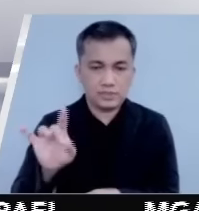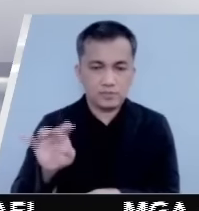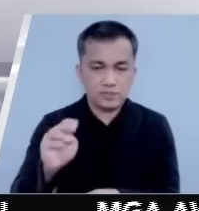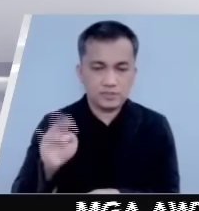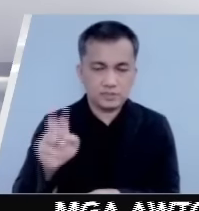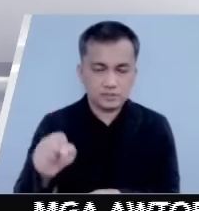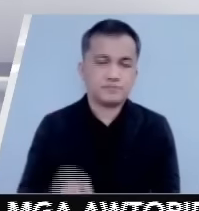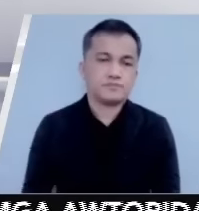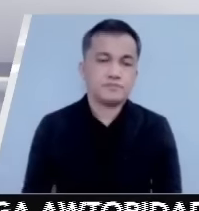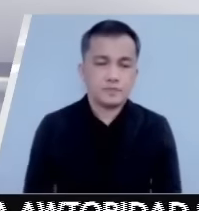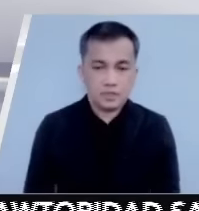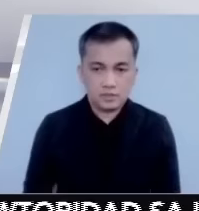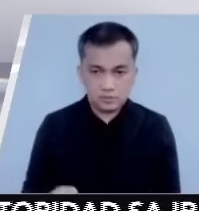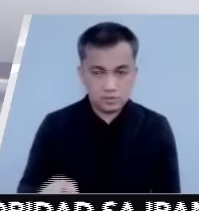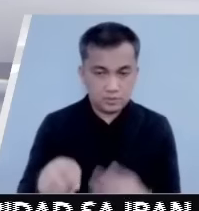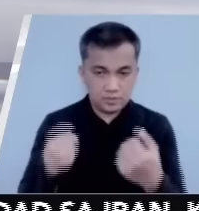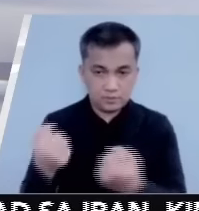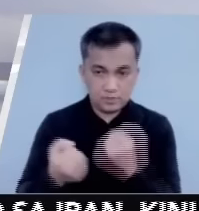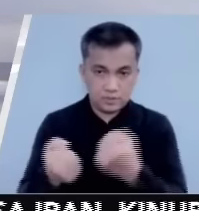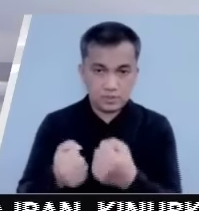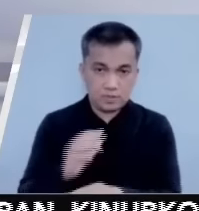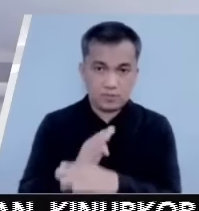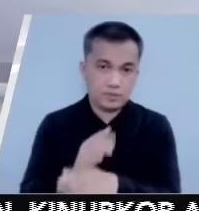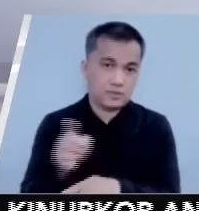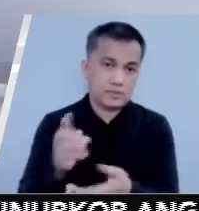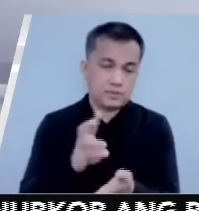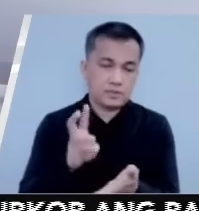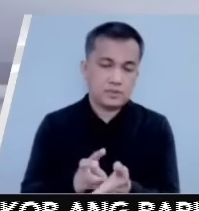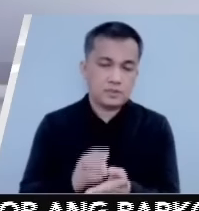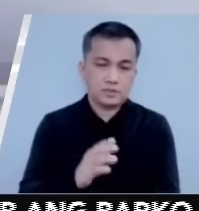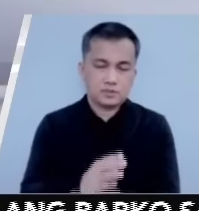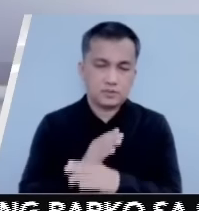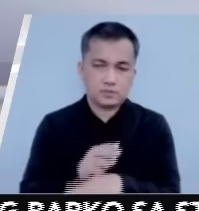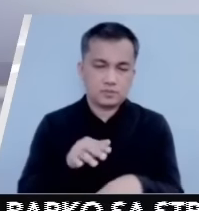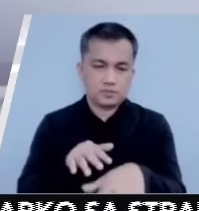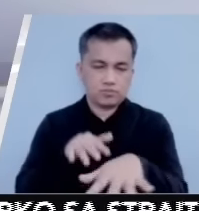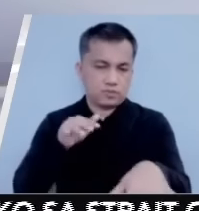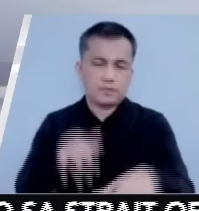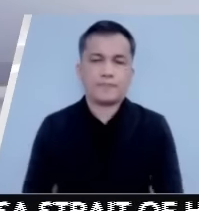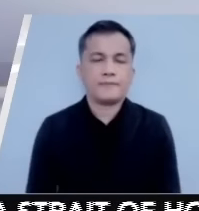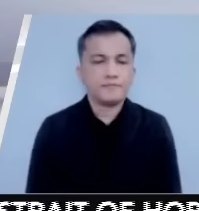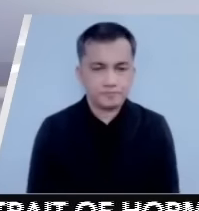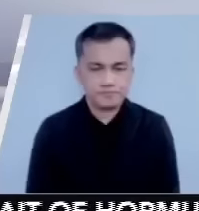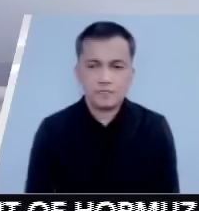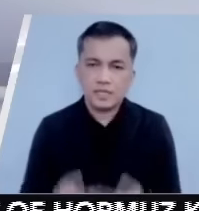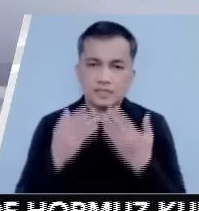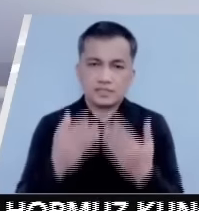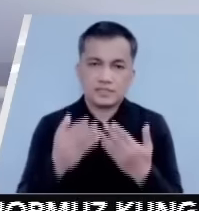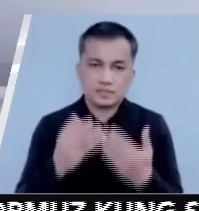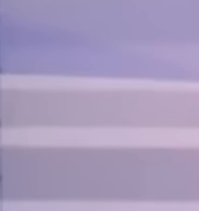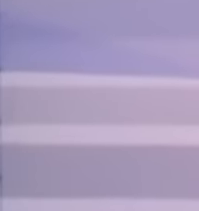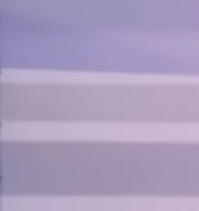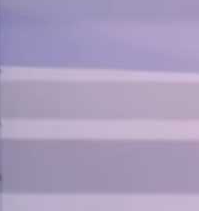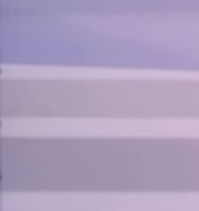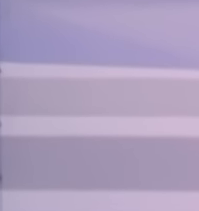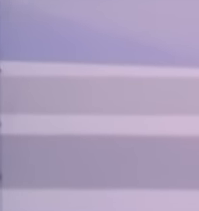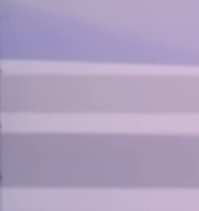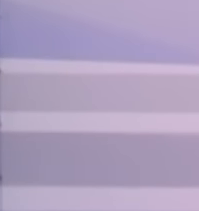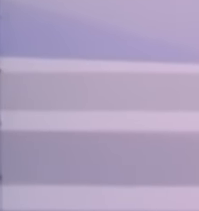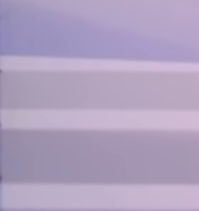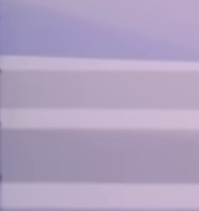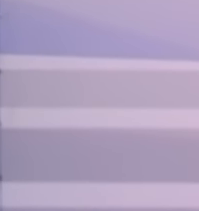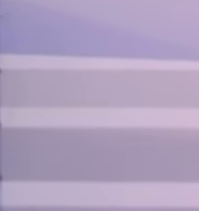na iwasan muna ang bahagi yan para makaiwas sa mabigat na dari ng trapiko. Maraming salamat sa iyo, Jamie Santos. Mga